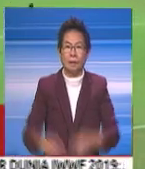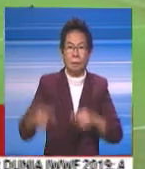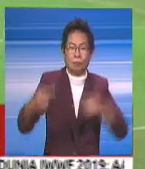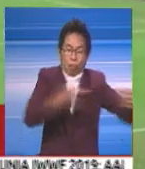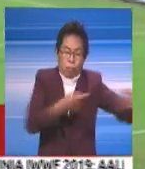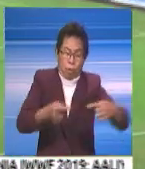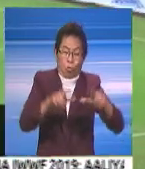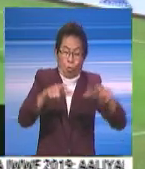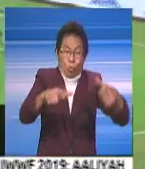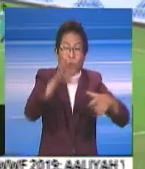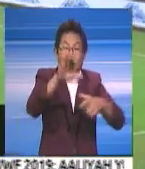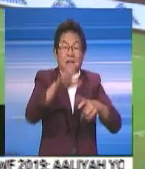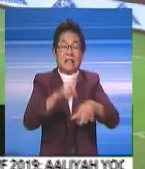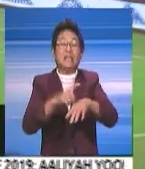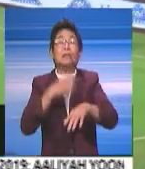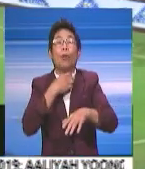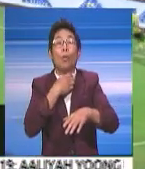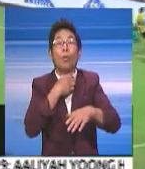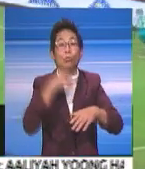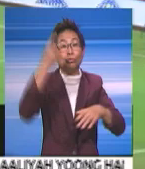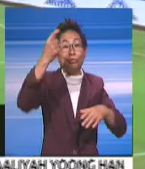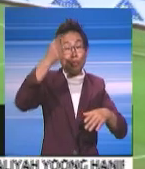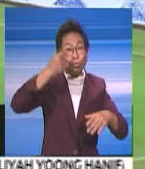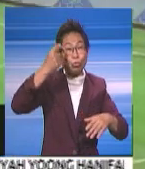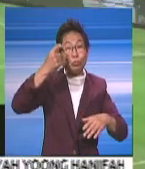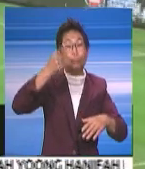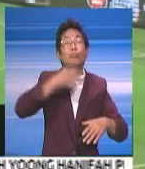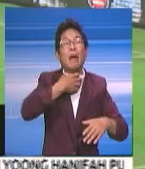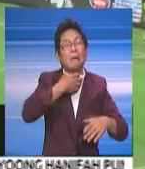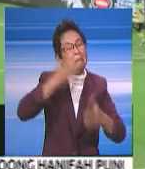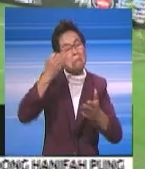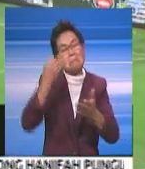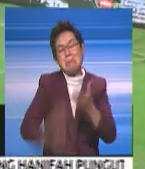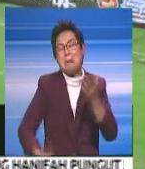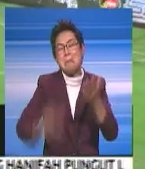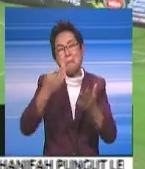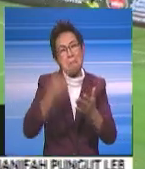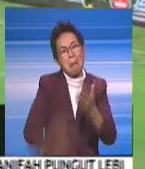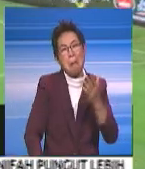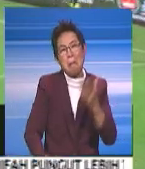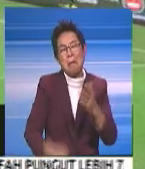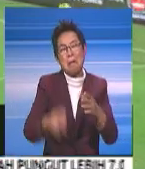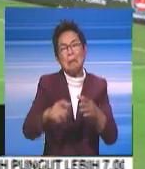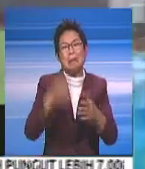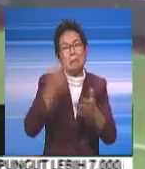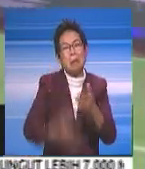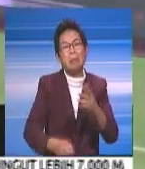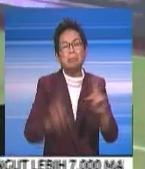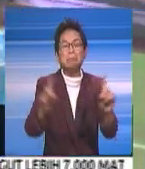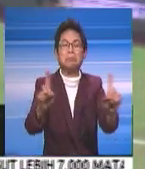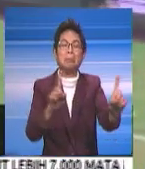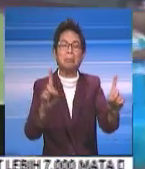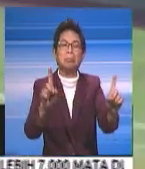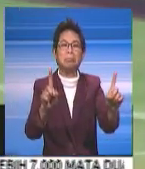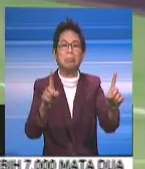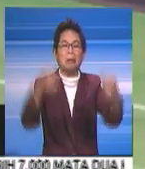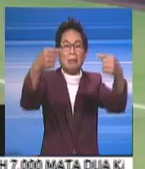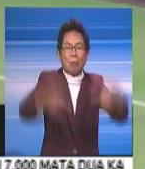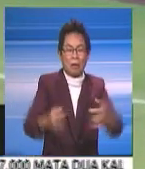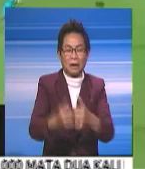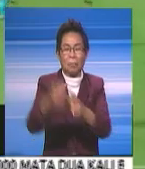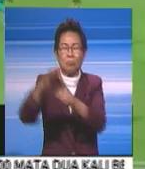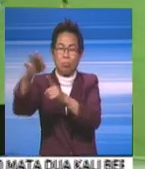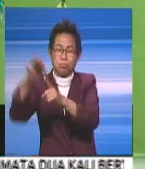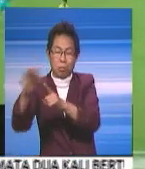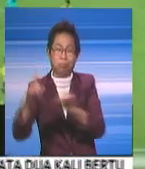Aksi kumpulan C di Ipoh pula menyaksikan tuan rumah Perak gagal memanfaatkan aksi di laman sendiri apabila seri satu sama bertemu Pulau